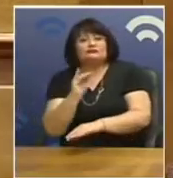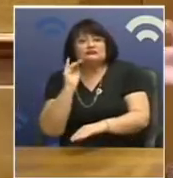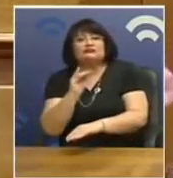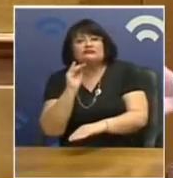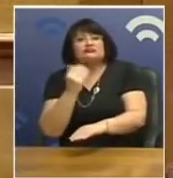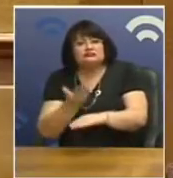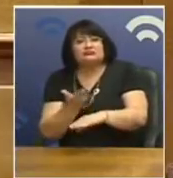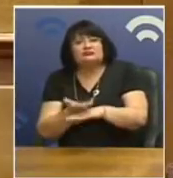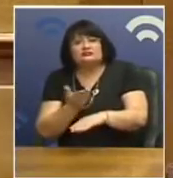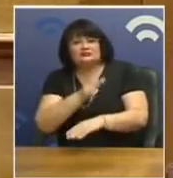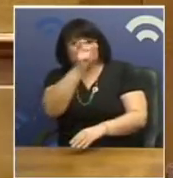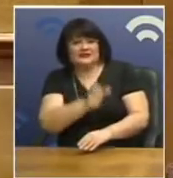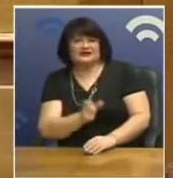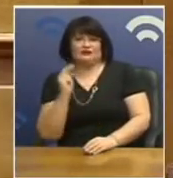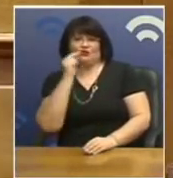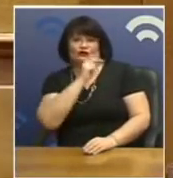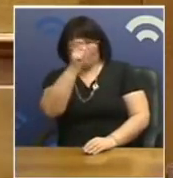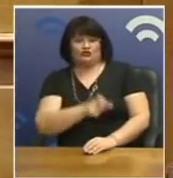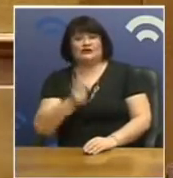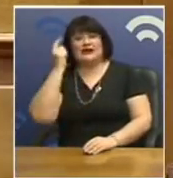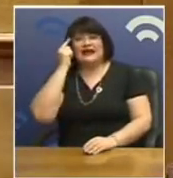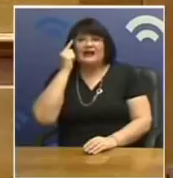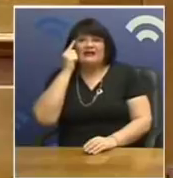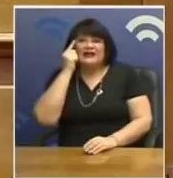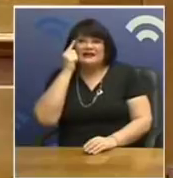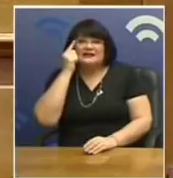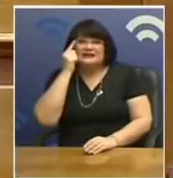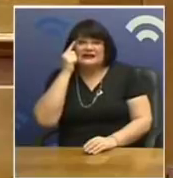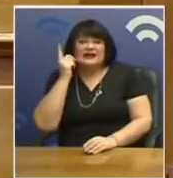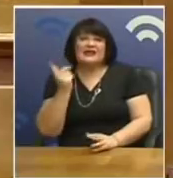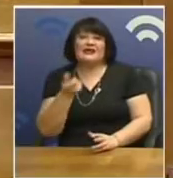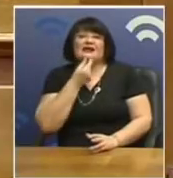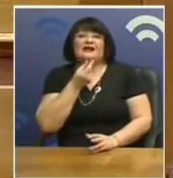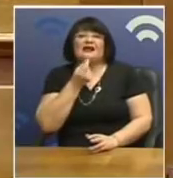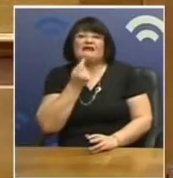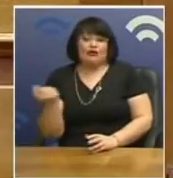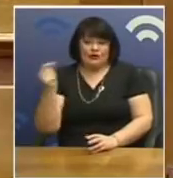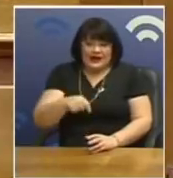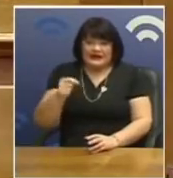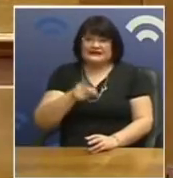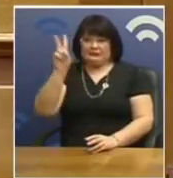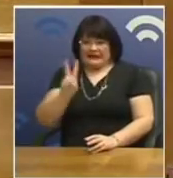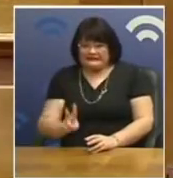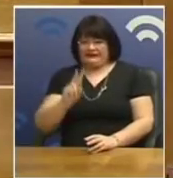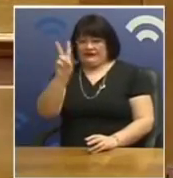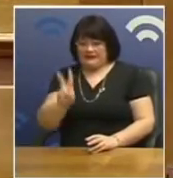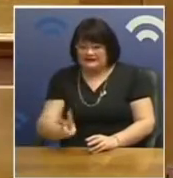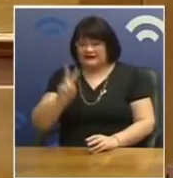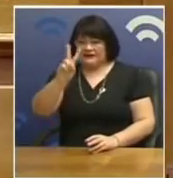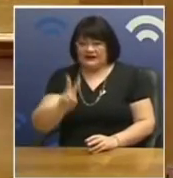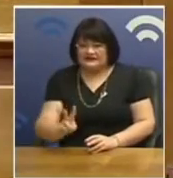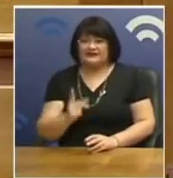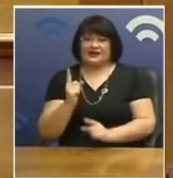και εσείς είστε Πρωθυπουργός σήμερα, φαντάζομαι δεν είναι τόσο εύκολο να έρχεστε κάθε Παρασκευή να απαντάτε σε έναν